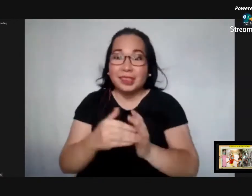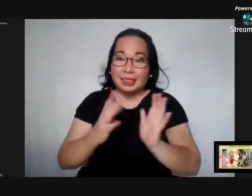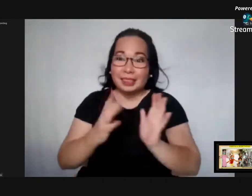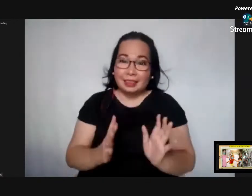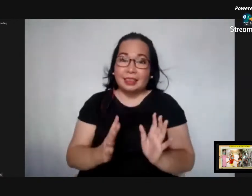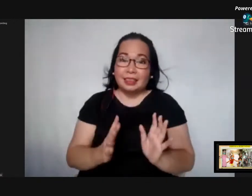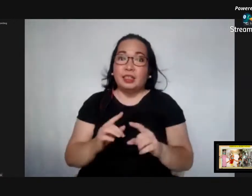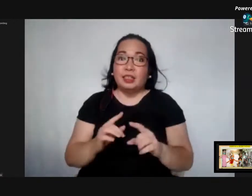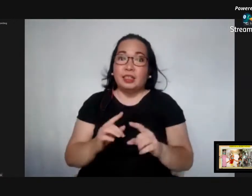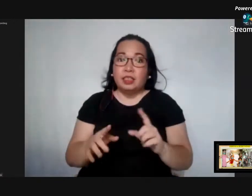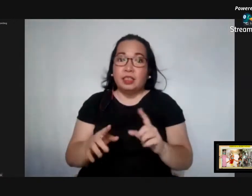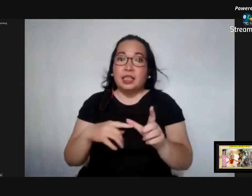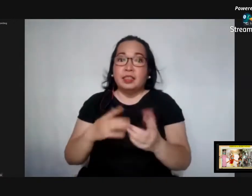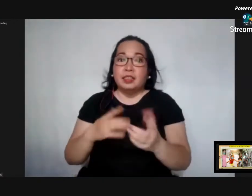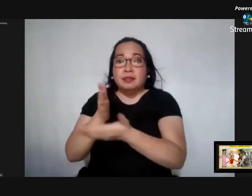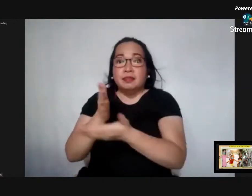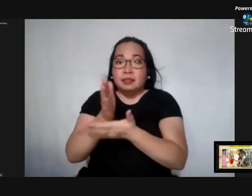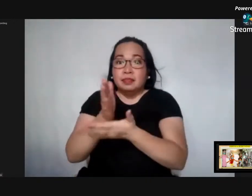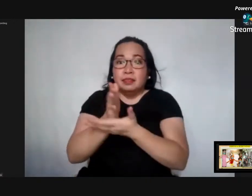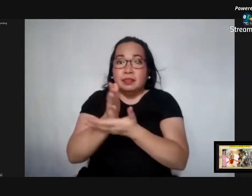the community,